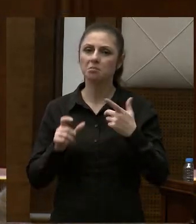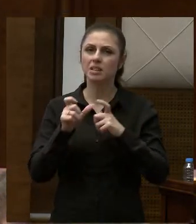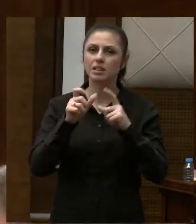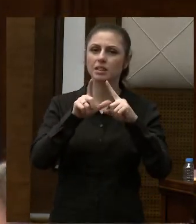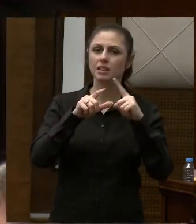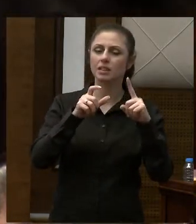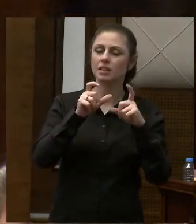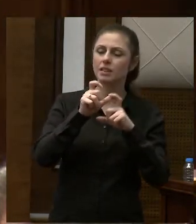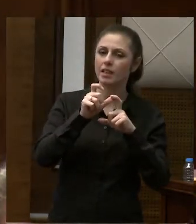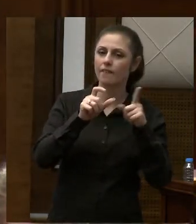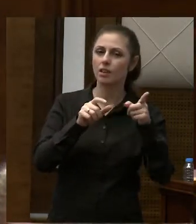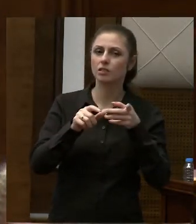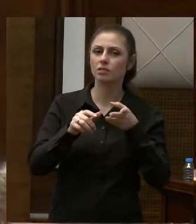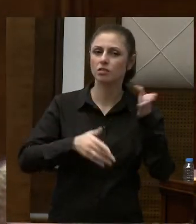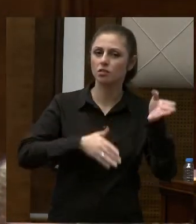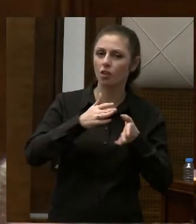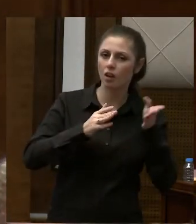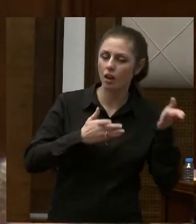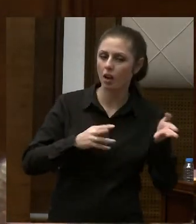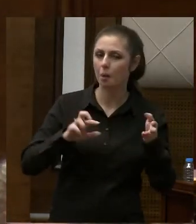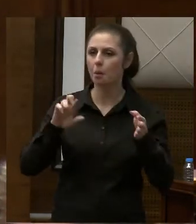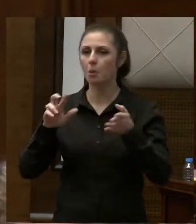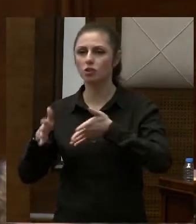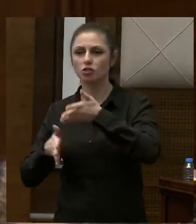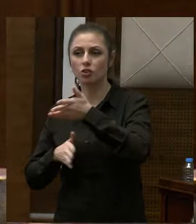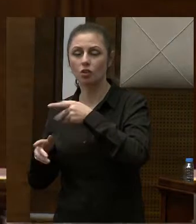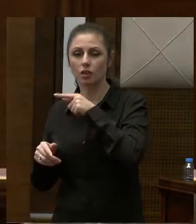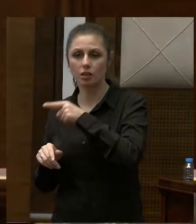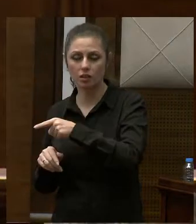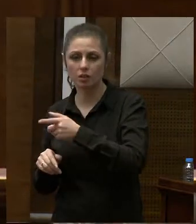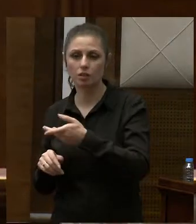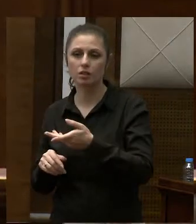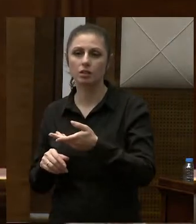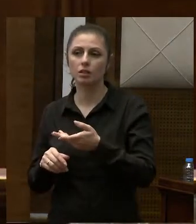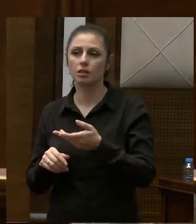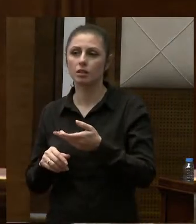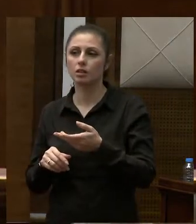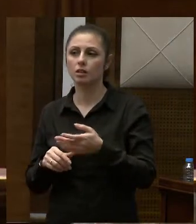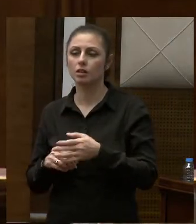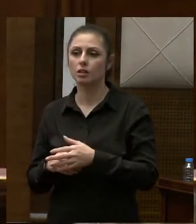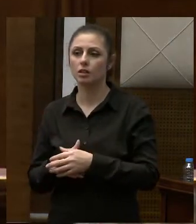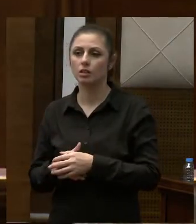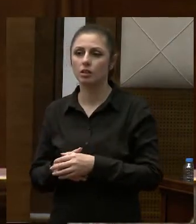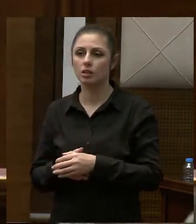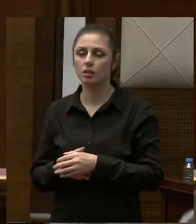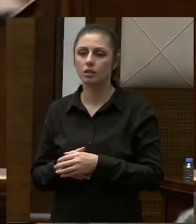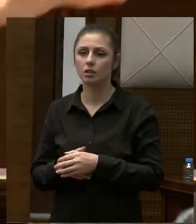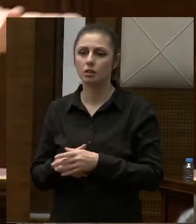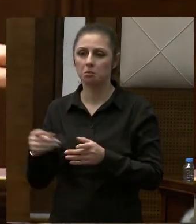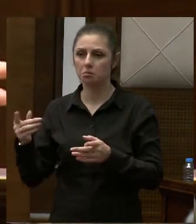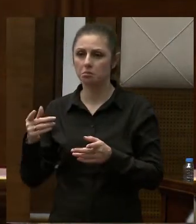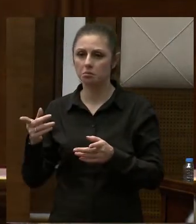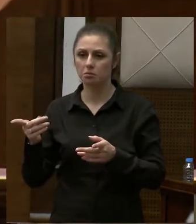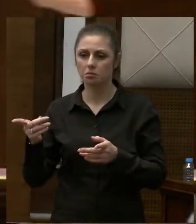Sokağı, karşımızdaki Papatya Sokağı veyahut da işte yanındaki Torbacılar diye bilinen, hepimizin bildiği en yakın sokaklar. Ya buralar yakın